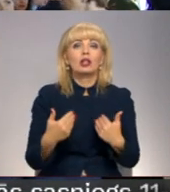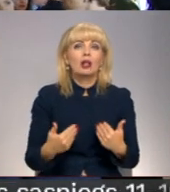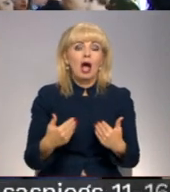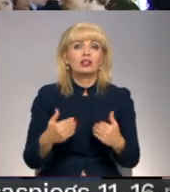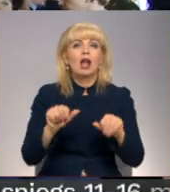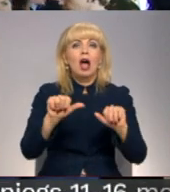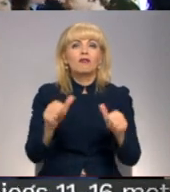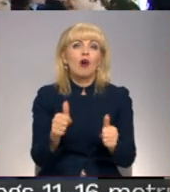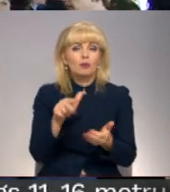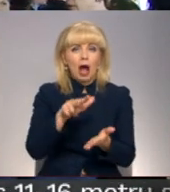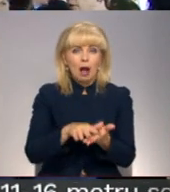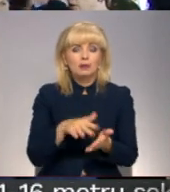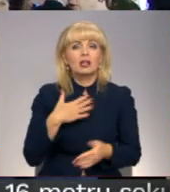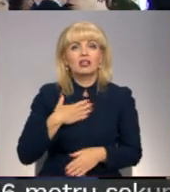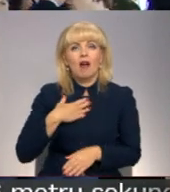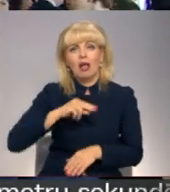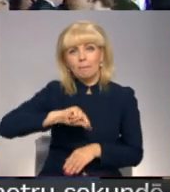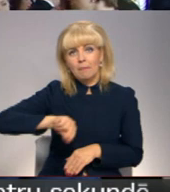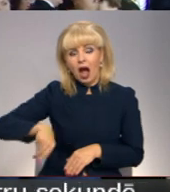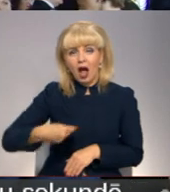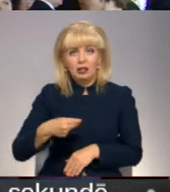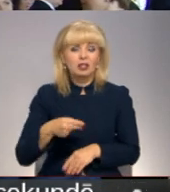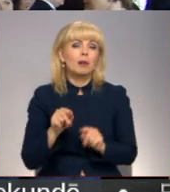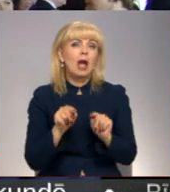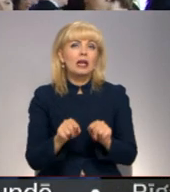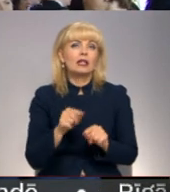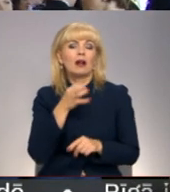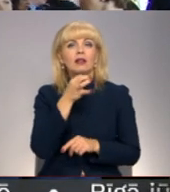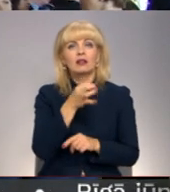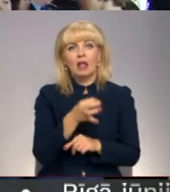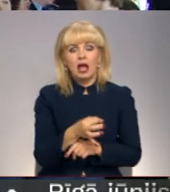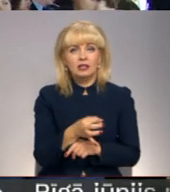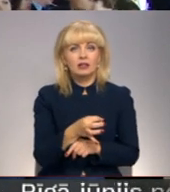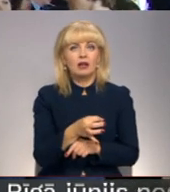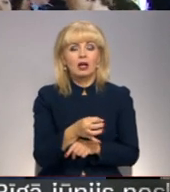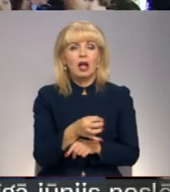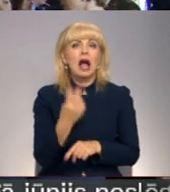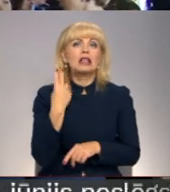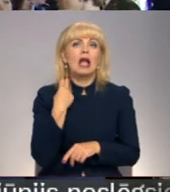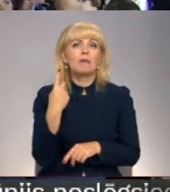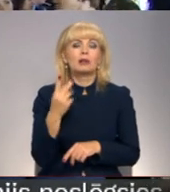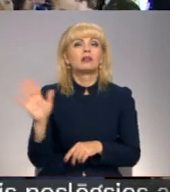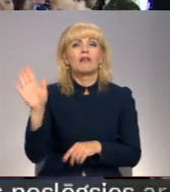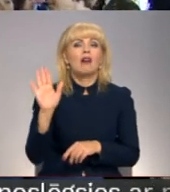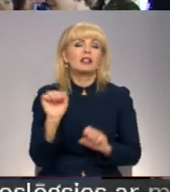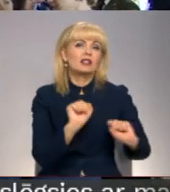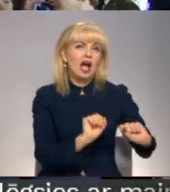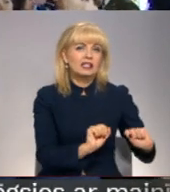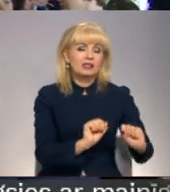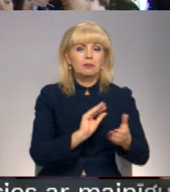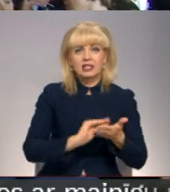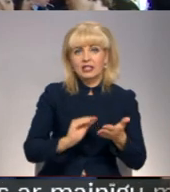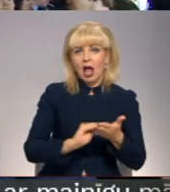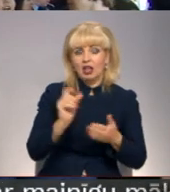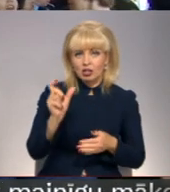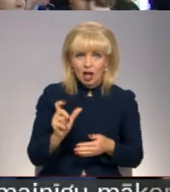šeit apstiprinājam ar saviem parakstiem, ir, tā kā teica arī Lielbritānijas valsts aizsardzības sekretārs,